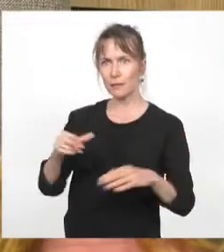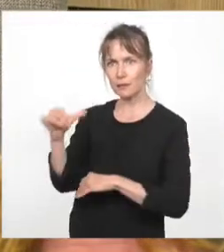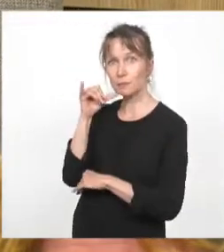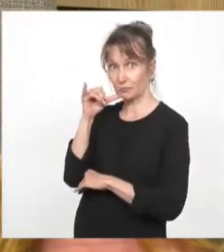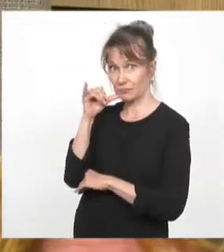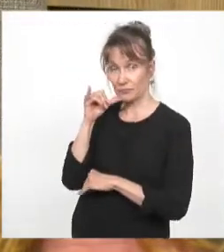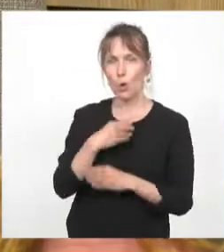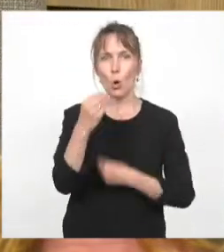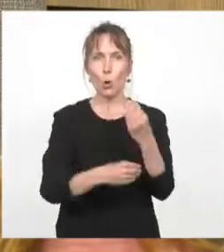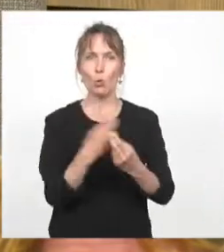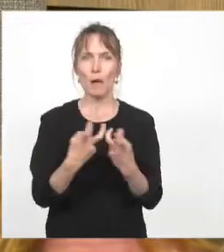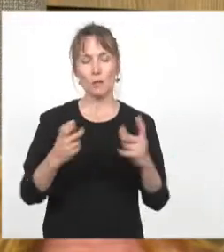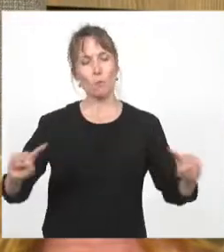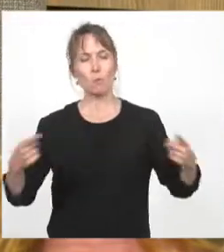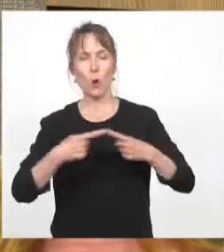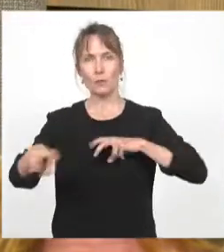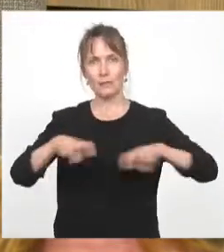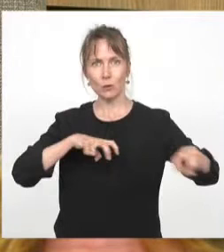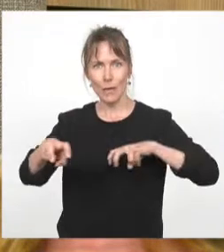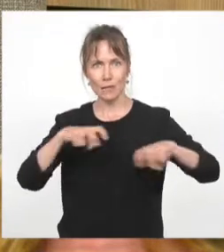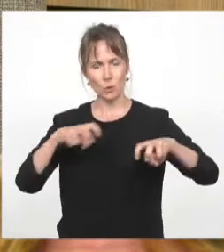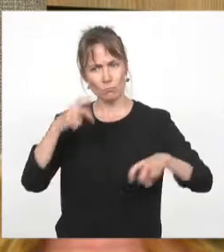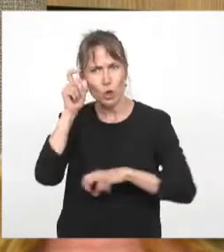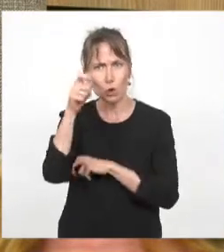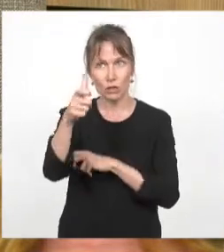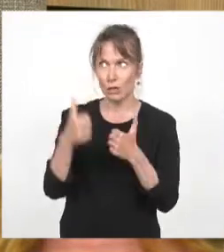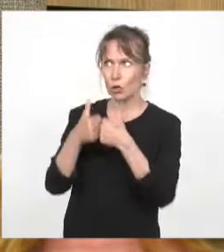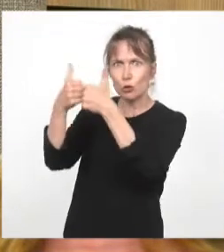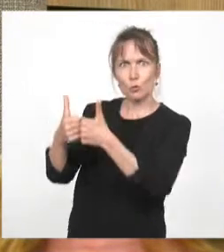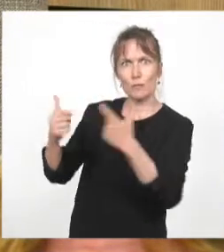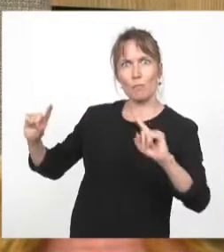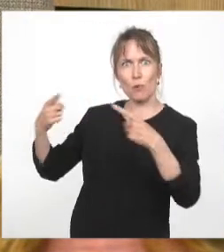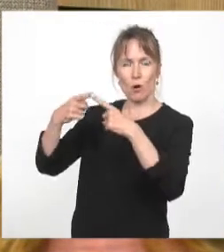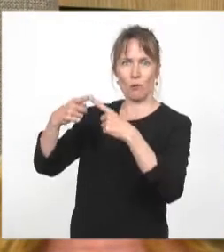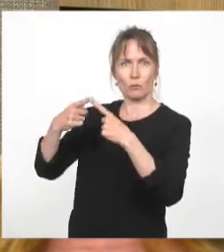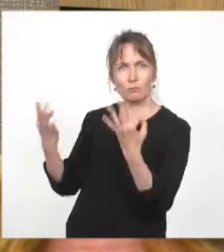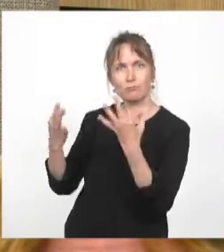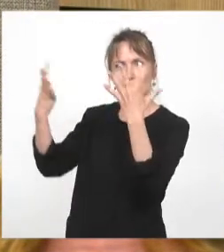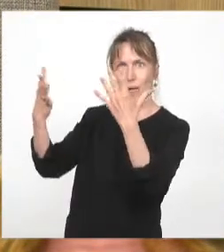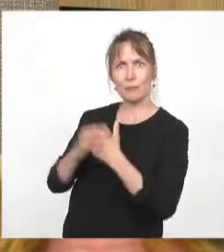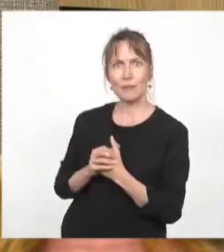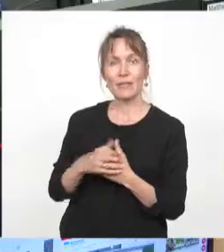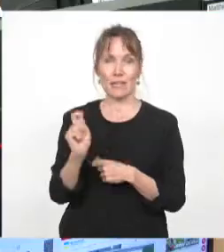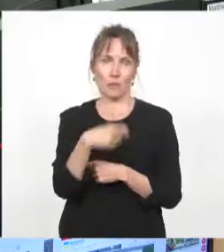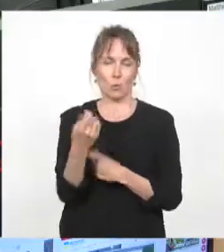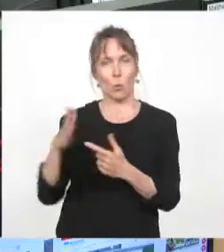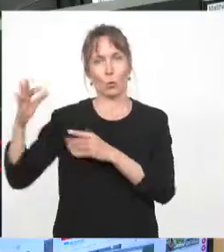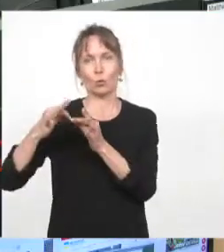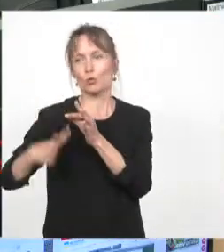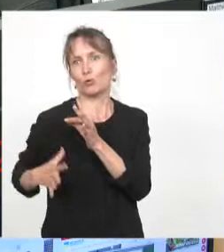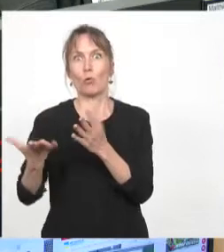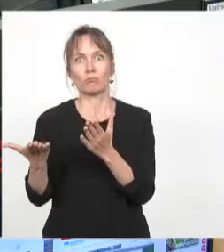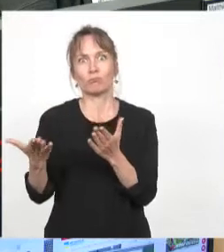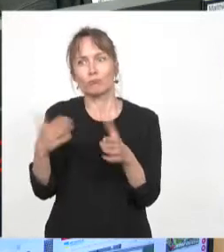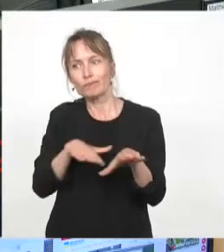en œuvre de plans de circulation cohérents avec nos objectifs sanitaires et climatiques, et enfin l'amélioration des offres alternatives. En définitive,